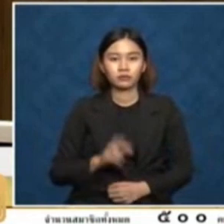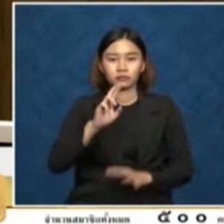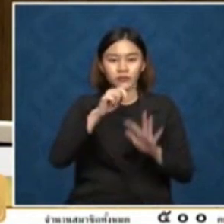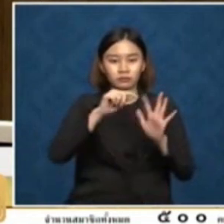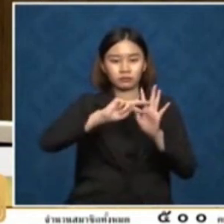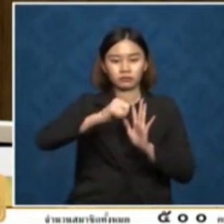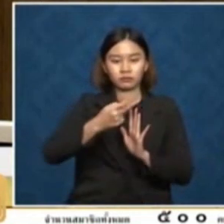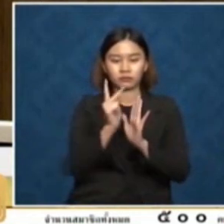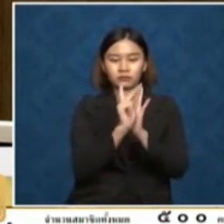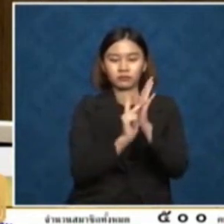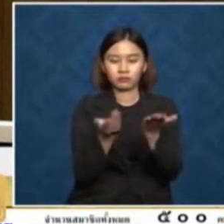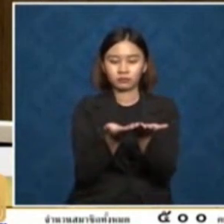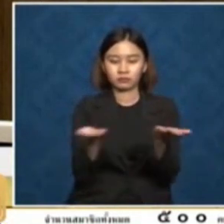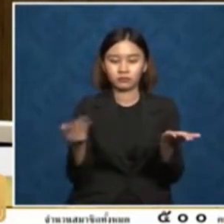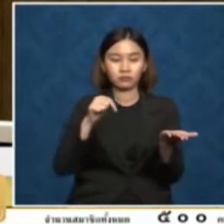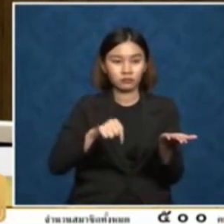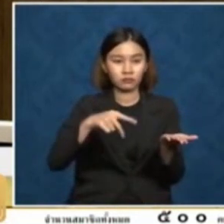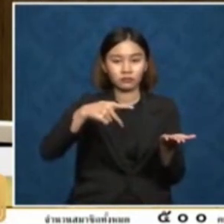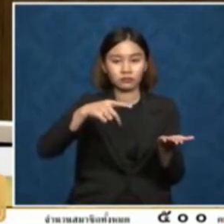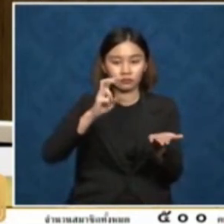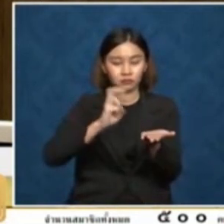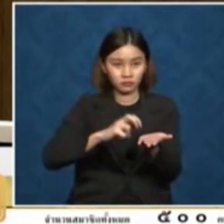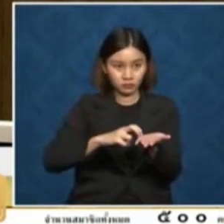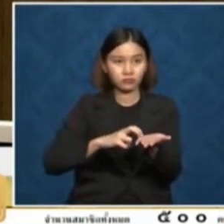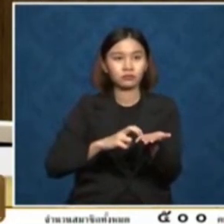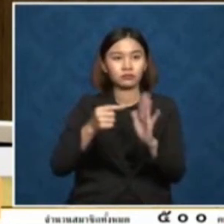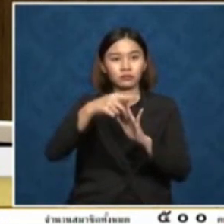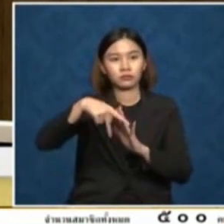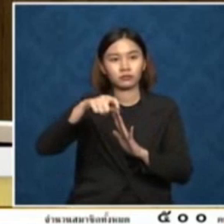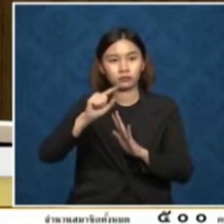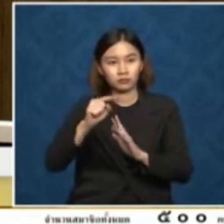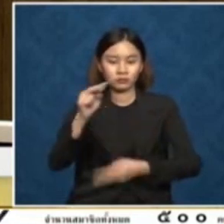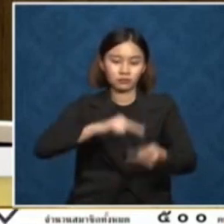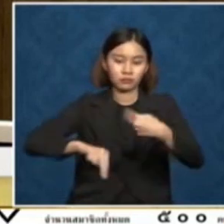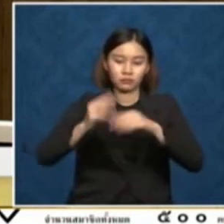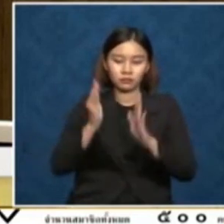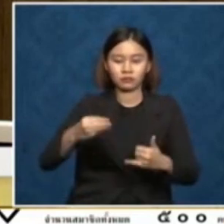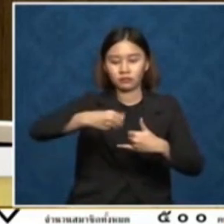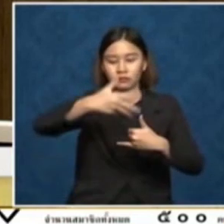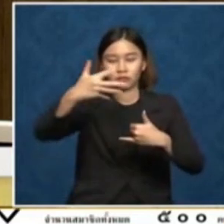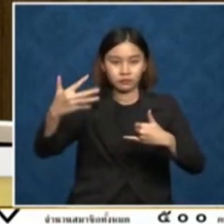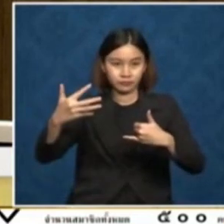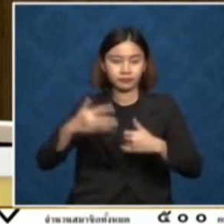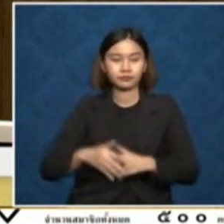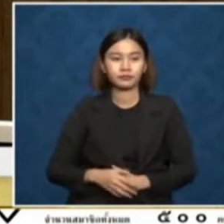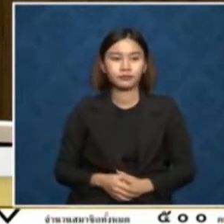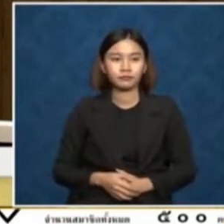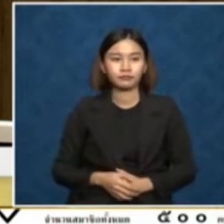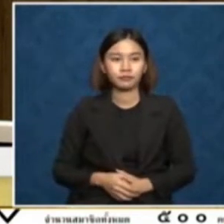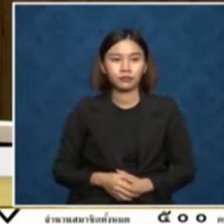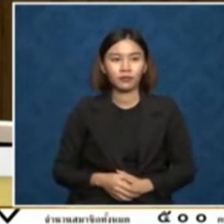ร่างกฎหมายฉบับนี้นะคะร่างพระราชบัญญัติการรับรองเพศคำนำหน้านามและคุ้มครองผู้มีความหลากหลายทางเพ